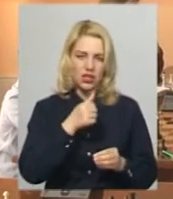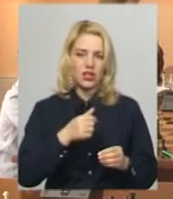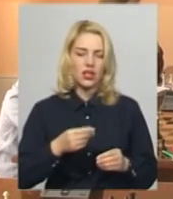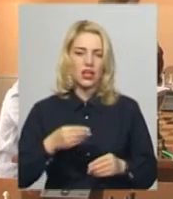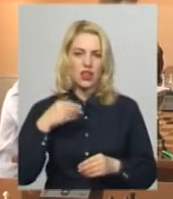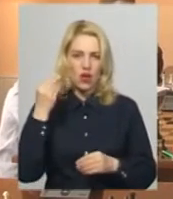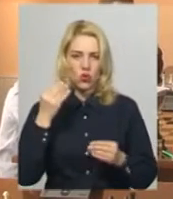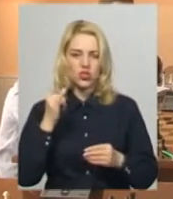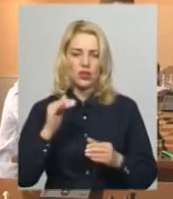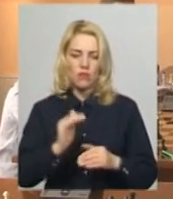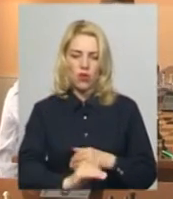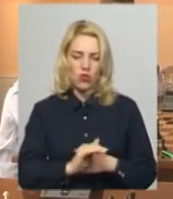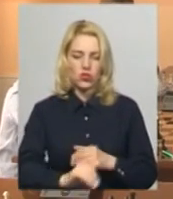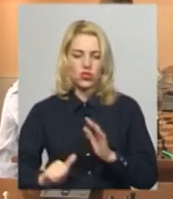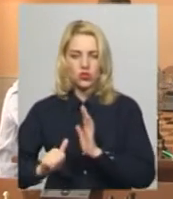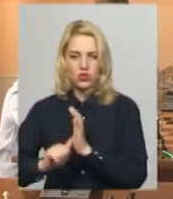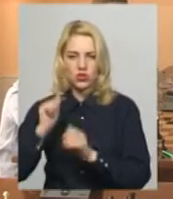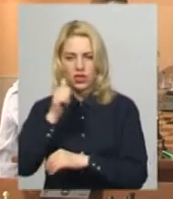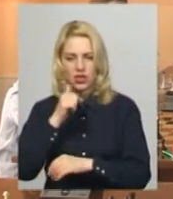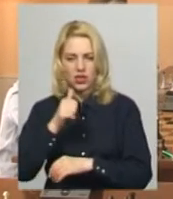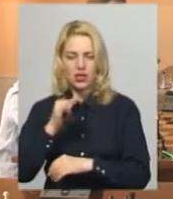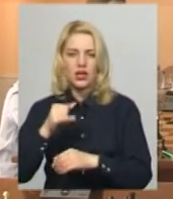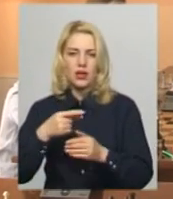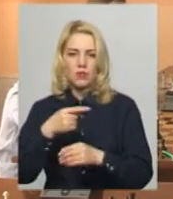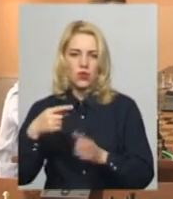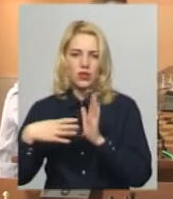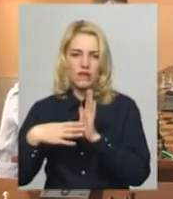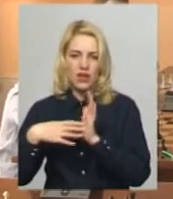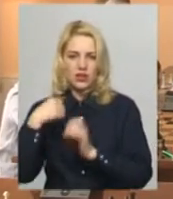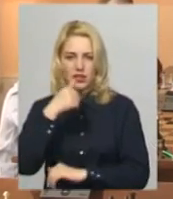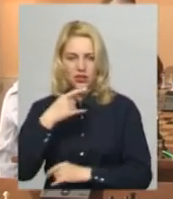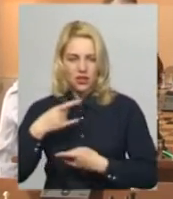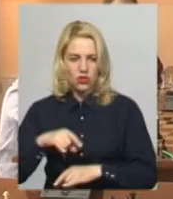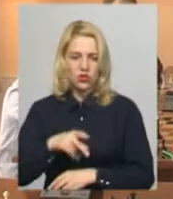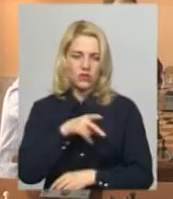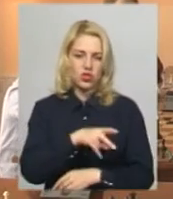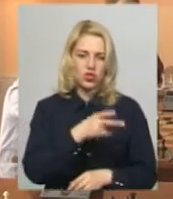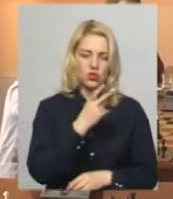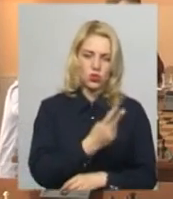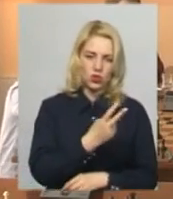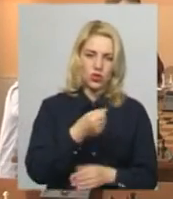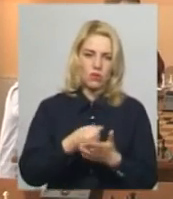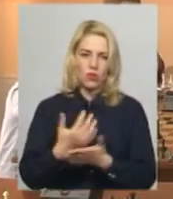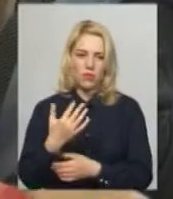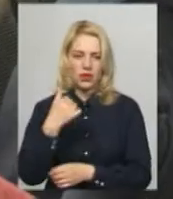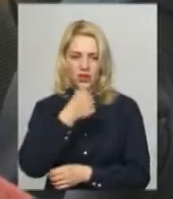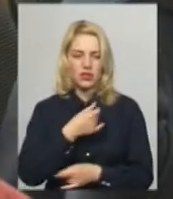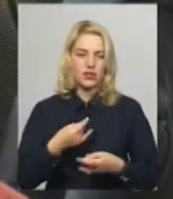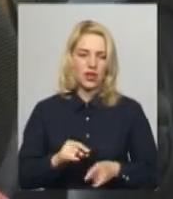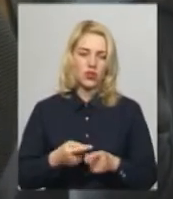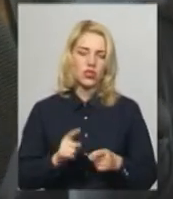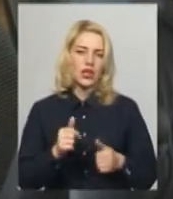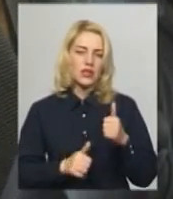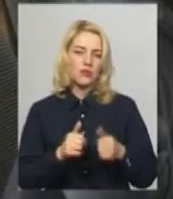потім 6 рік народження по 9 рік народження і 2002 рік народження по 5 рік народження. До